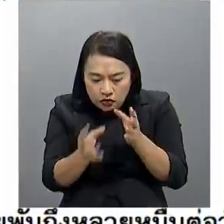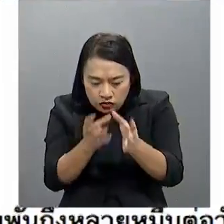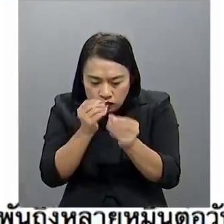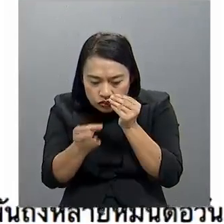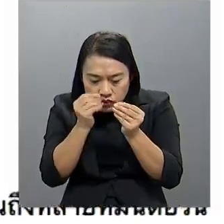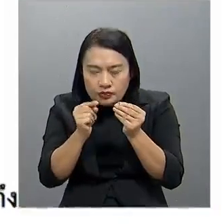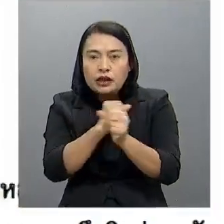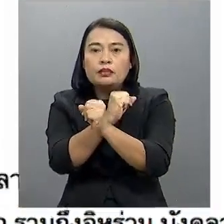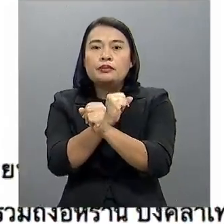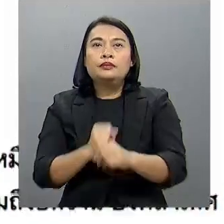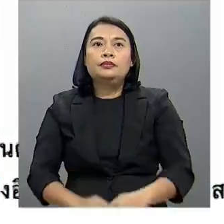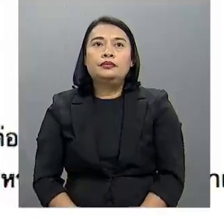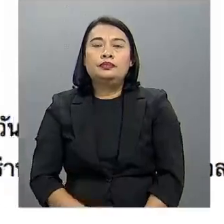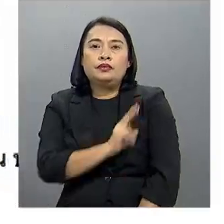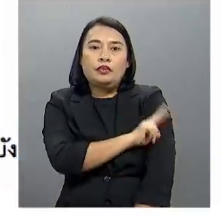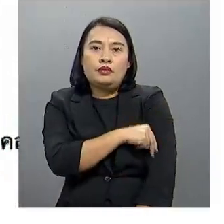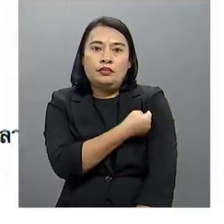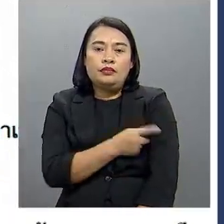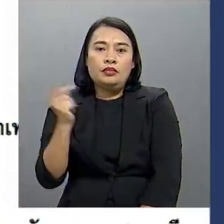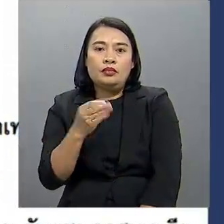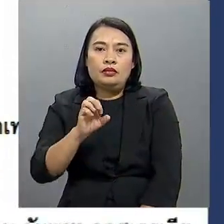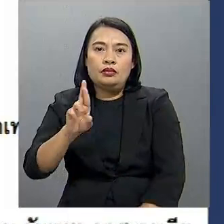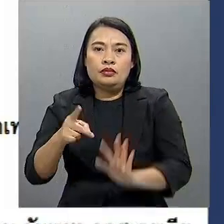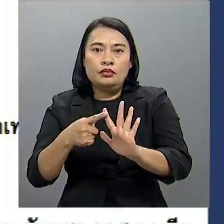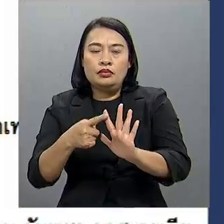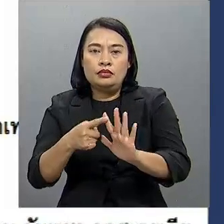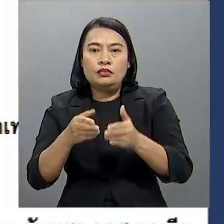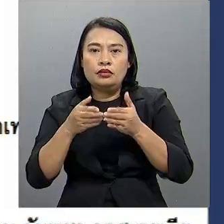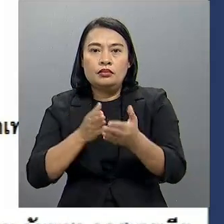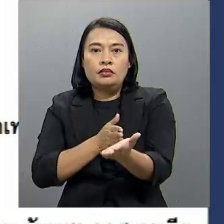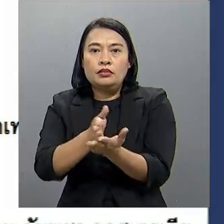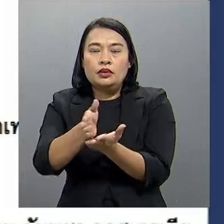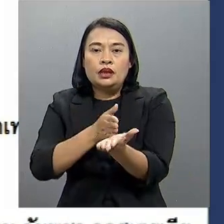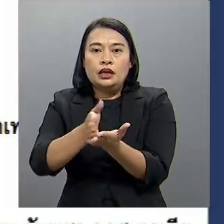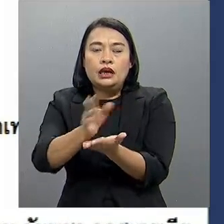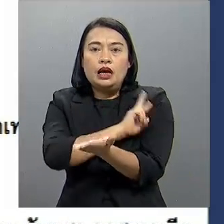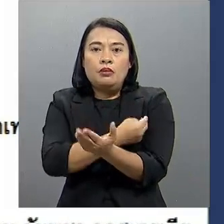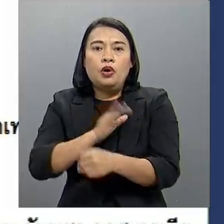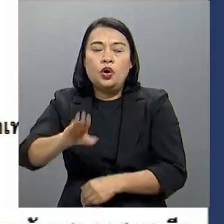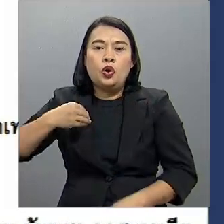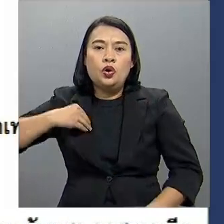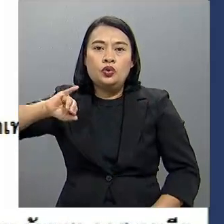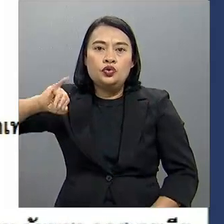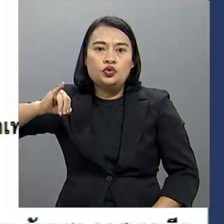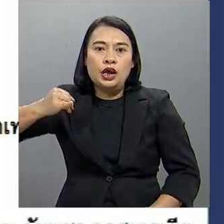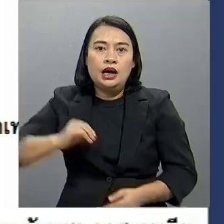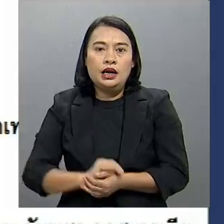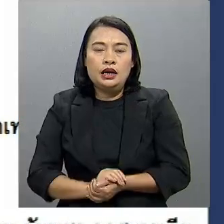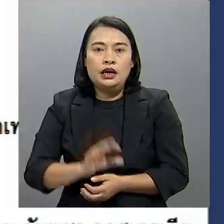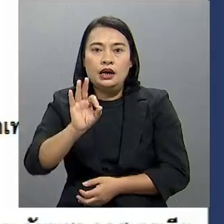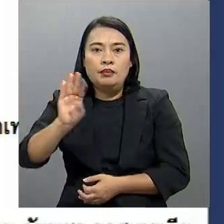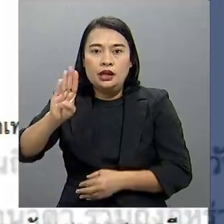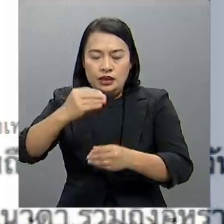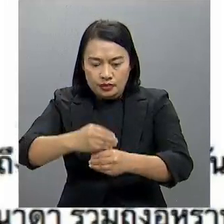มีลายผ้าธีรวรธนารัตน์จากคณะพัทยาศาสตร์จุฬาฯโพสต์ Facebookระบุถึงภาพ